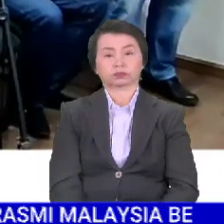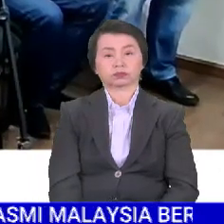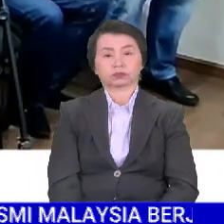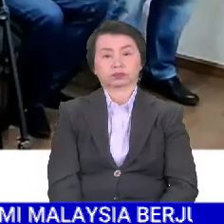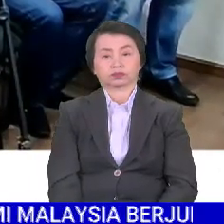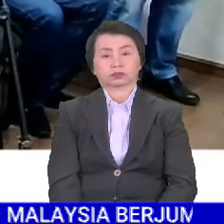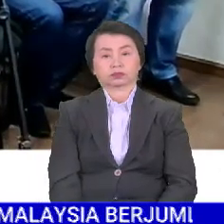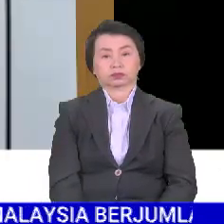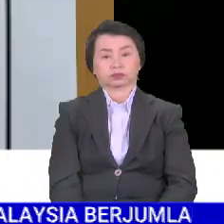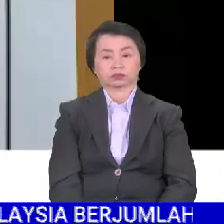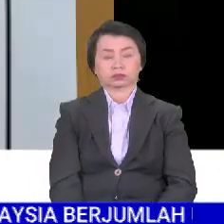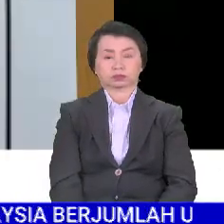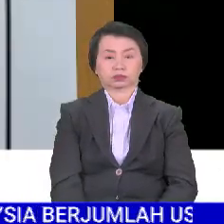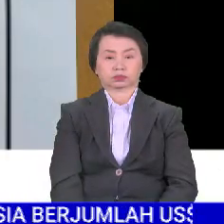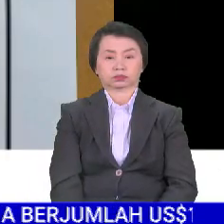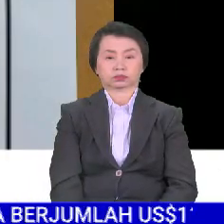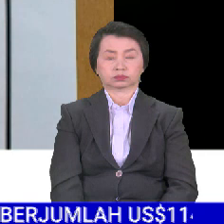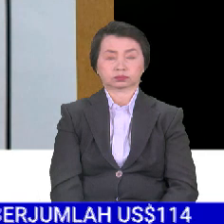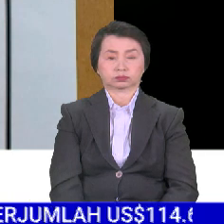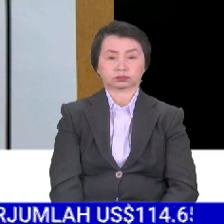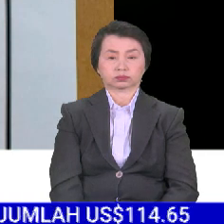terdapat satu tangkap